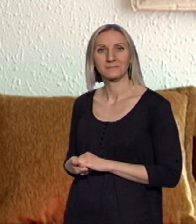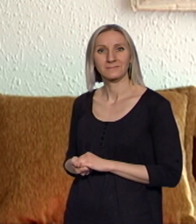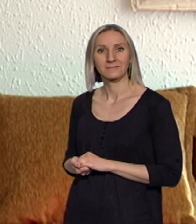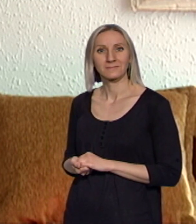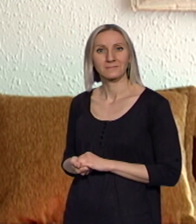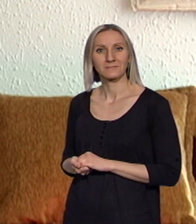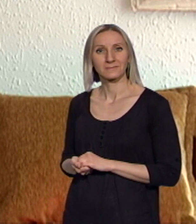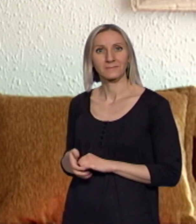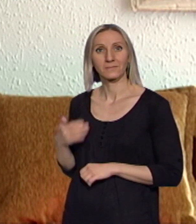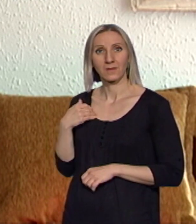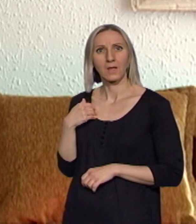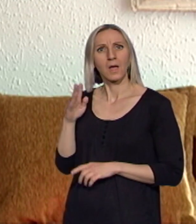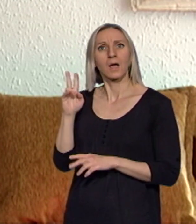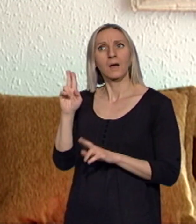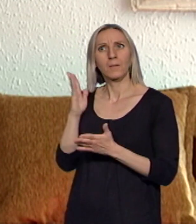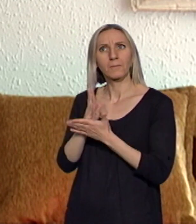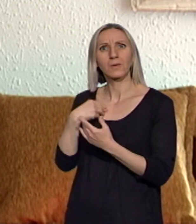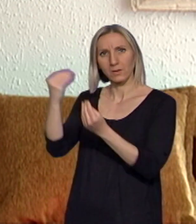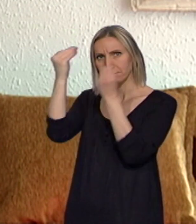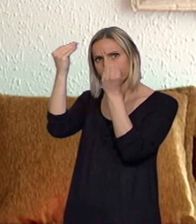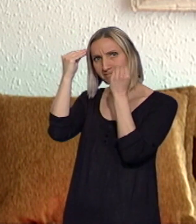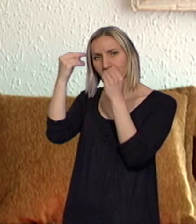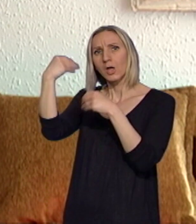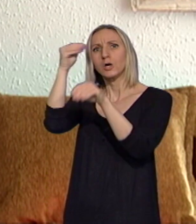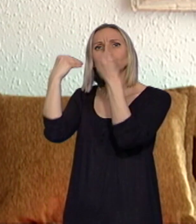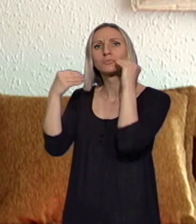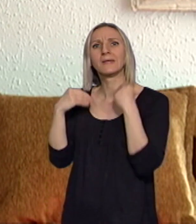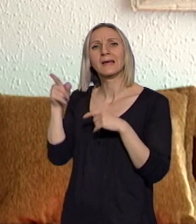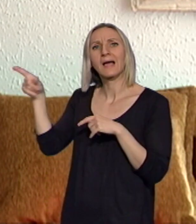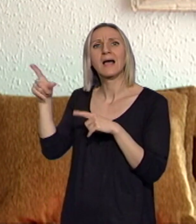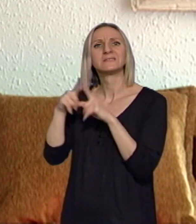čas šminke uzveldali tamo